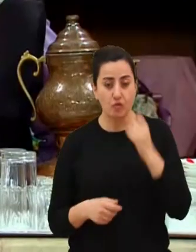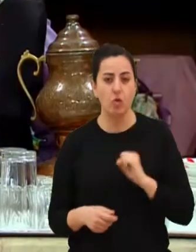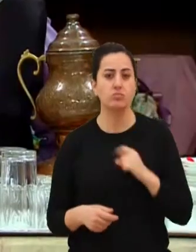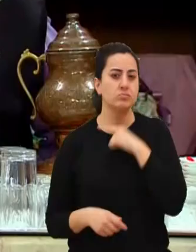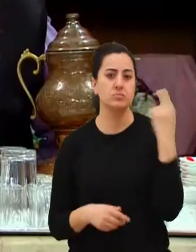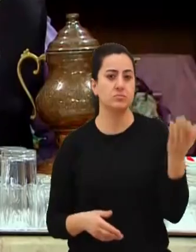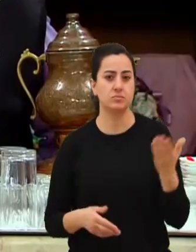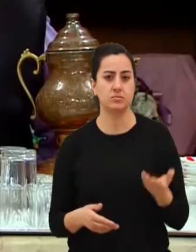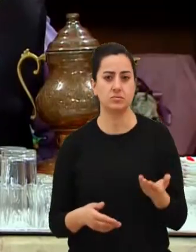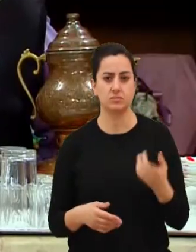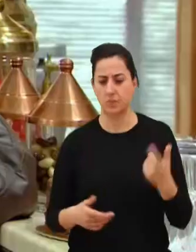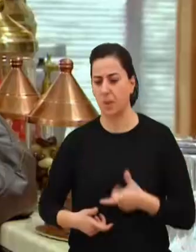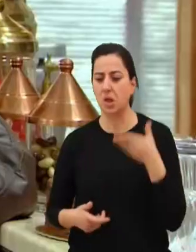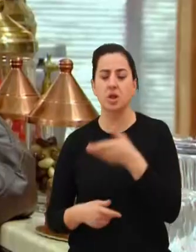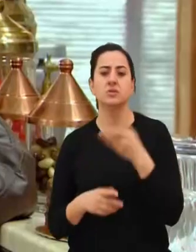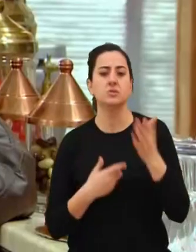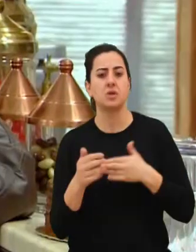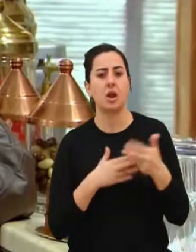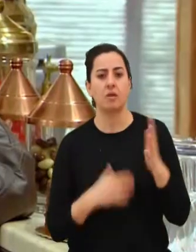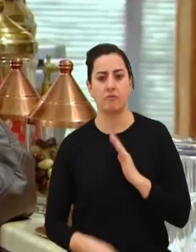Yok. O zaman nereden devlet oluyor?